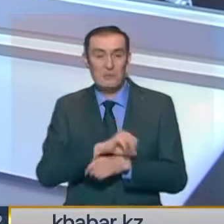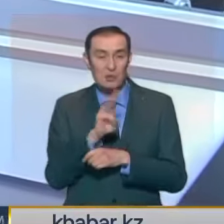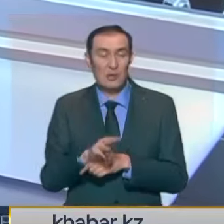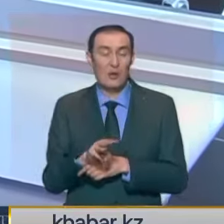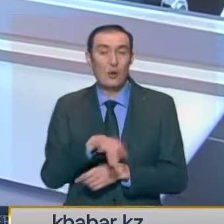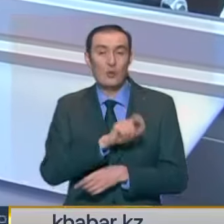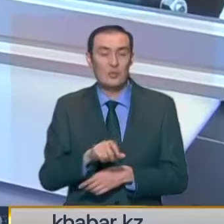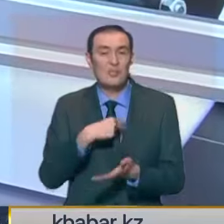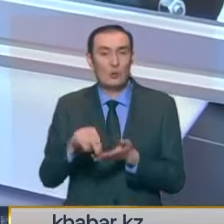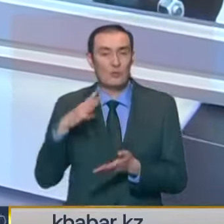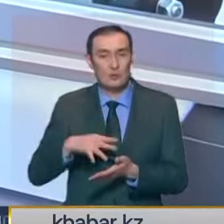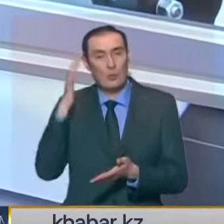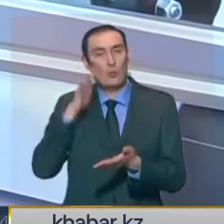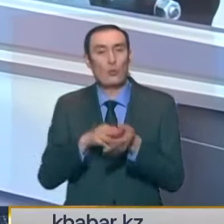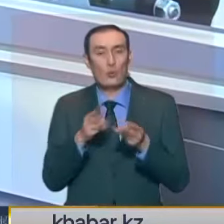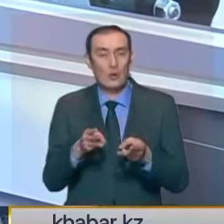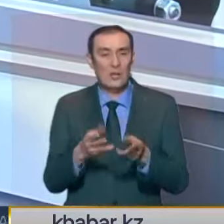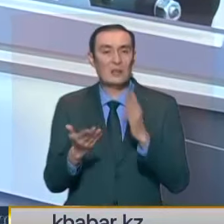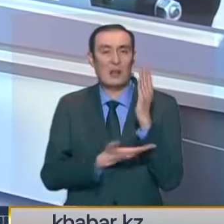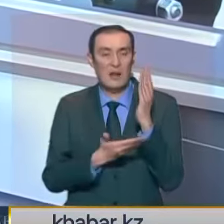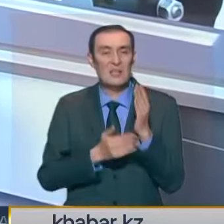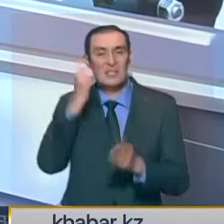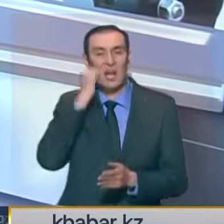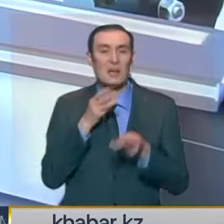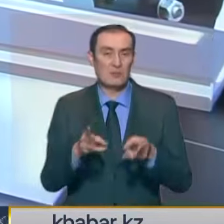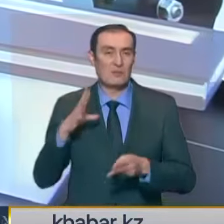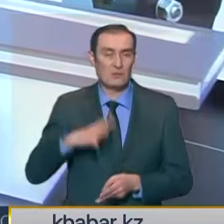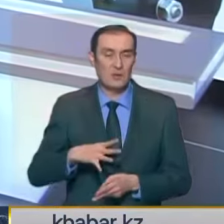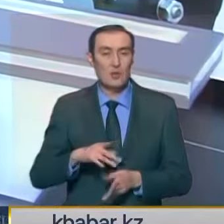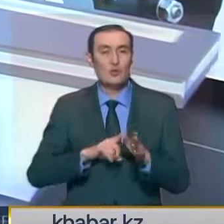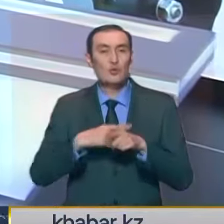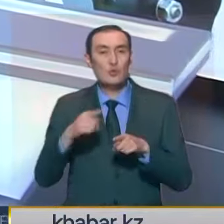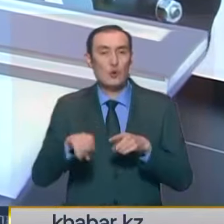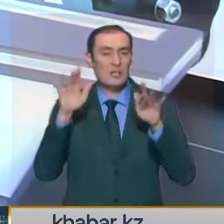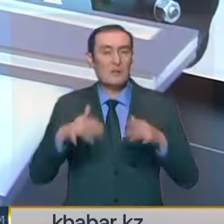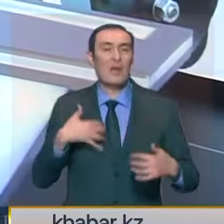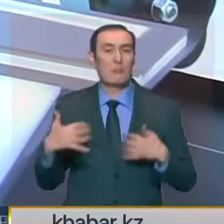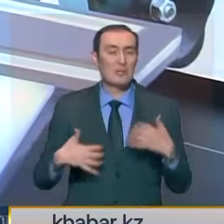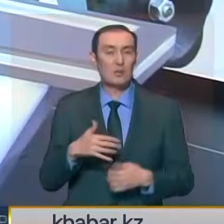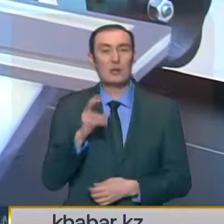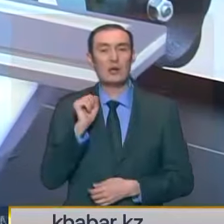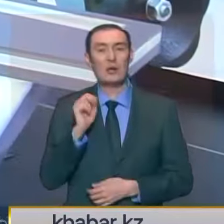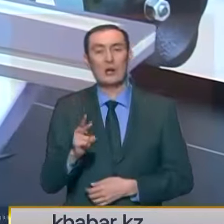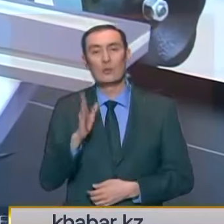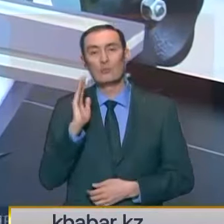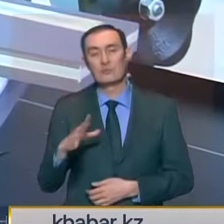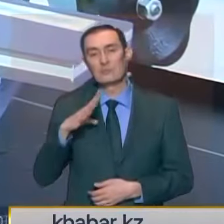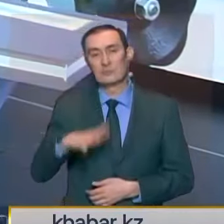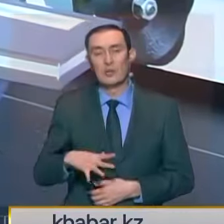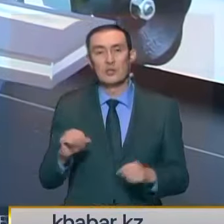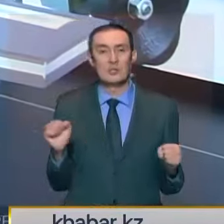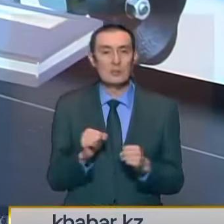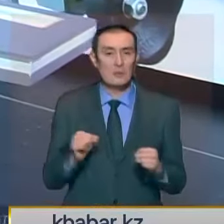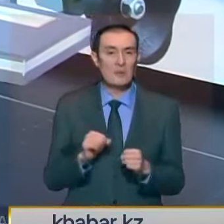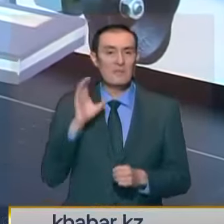петропавлов закупают уголь и Дрова и запускают старые печи на подходе зима и они опасаются как в этом году им придётся переживать